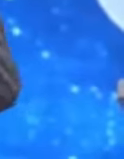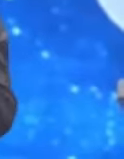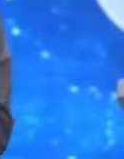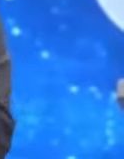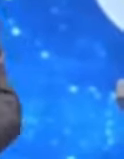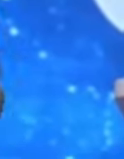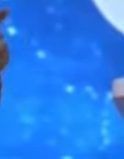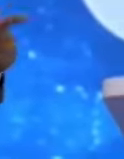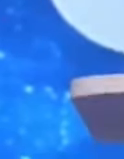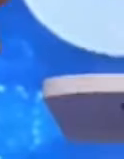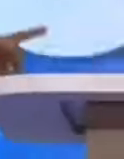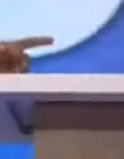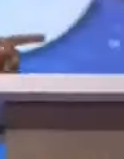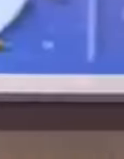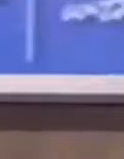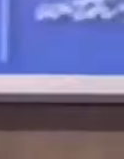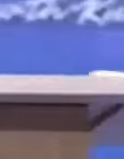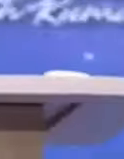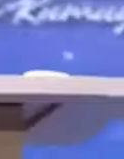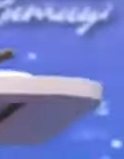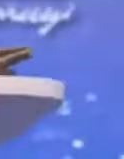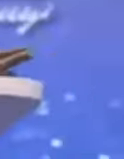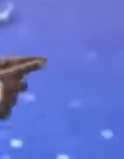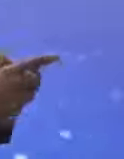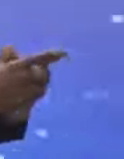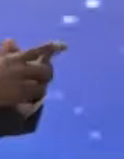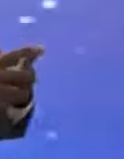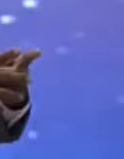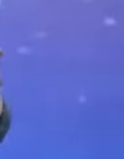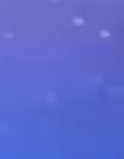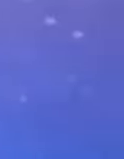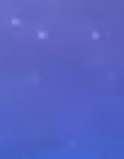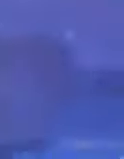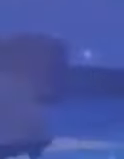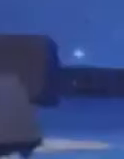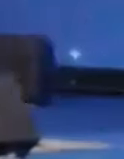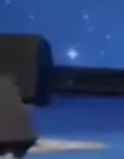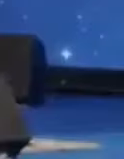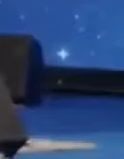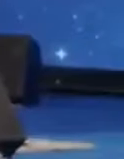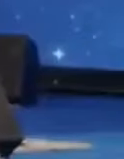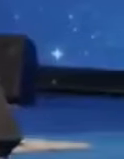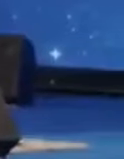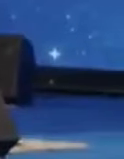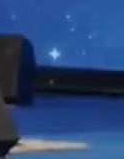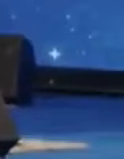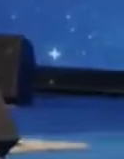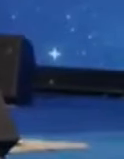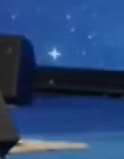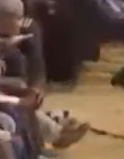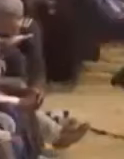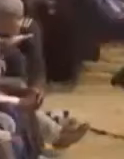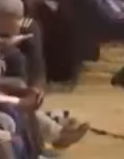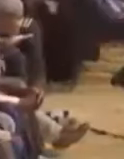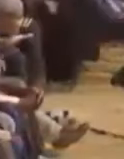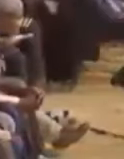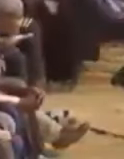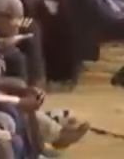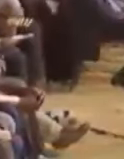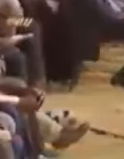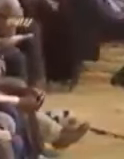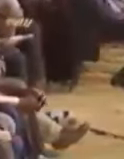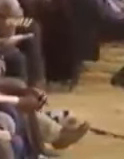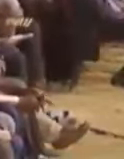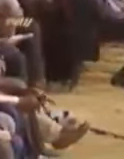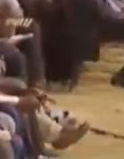transformé en tant que croyant vous ne serez plus sur un J étranger avec les incroyant